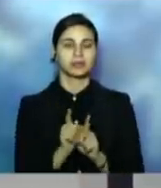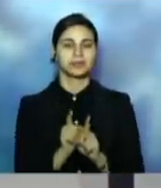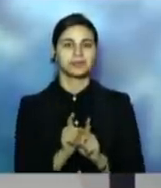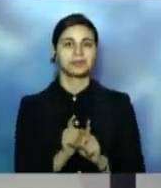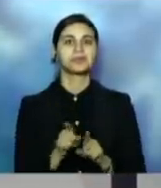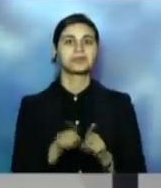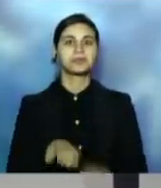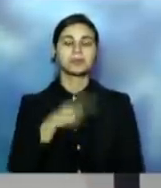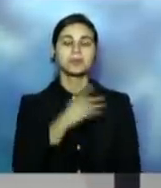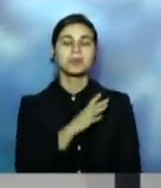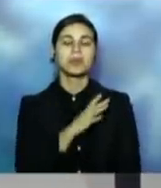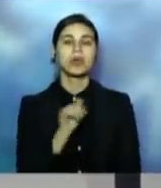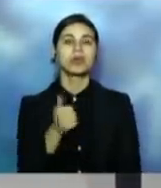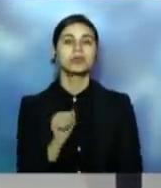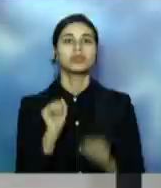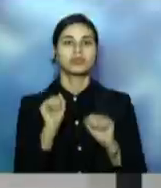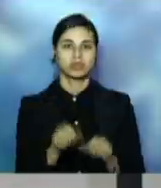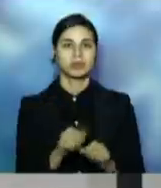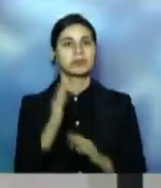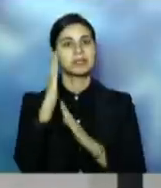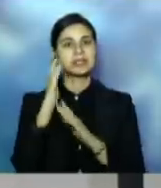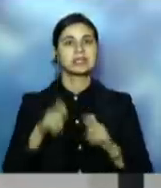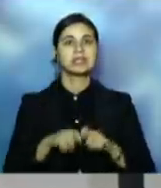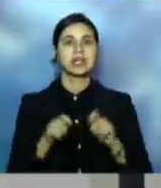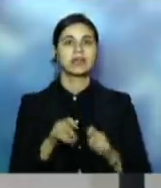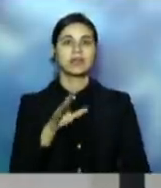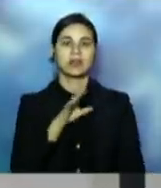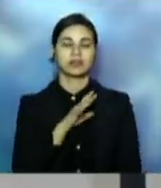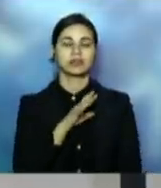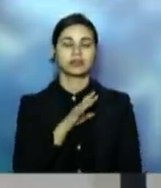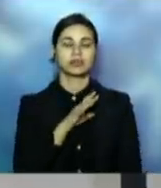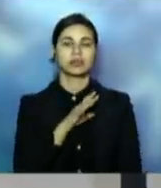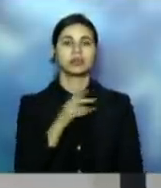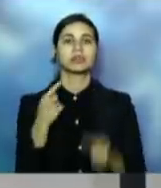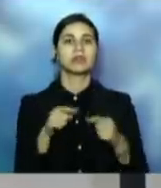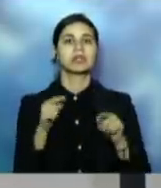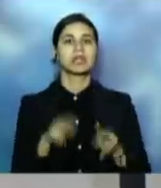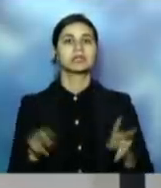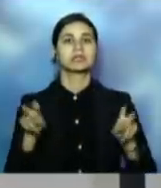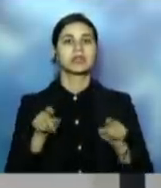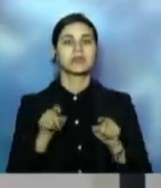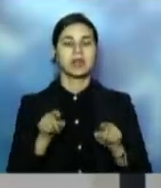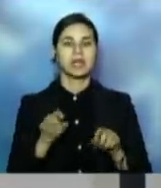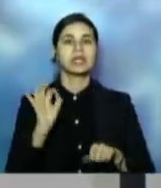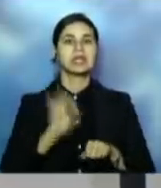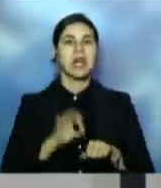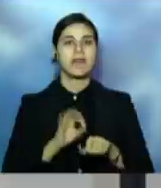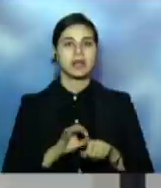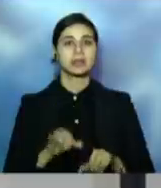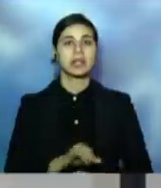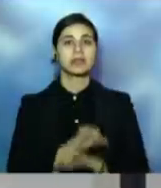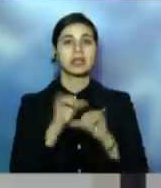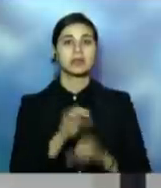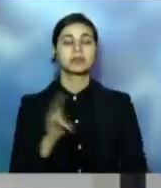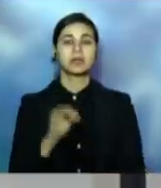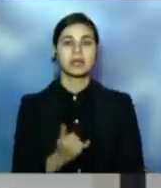ჩვენ გვისაუბრია იმის შესახებ, როგორ შეიძლება ძილის დარღვევა ისახოს ბავშვების სხვადასხვა ტიპის დაავადების განვითარებაზე. მაგრამ